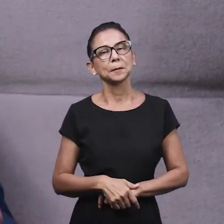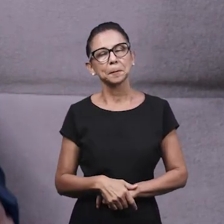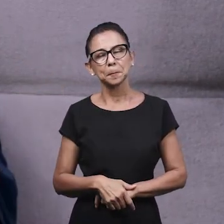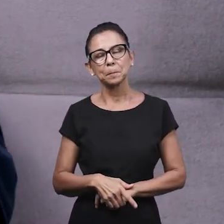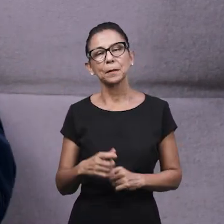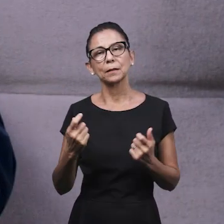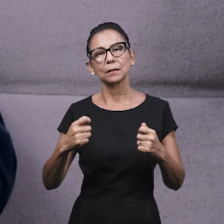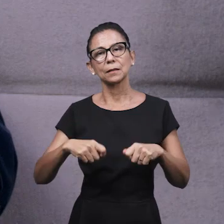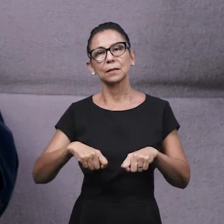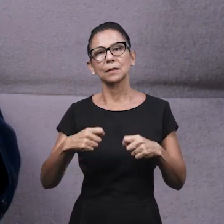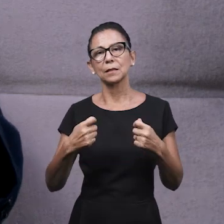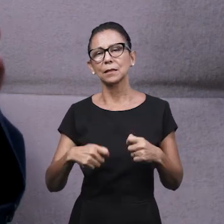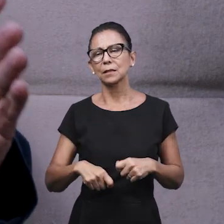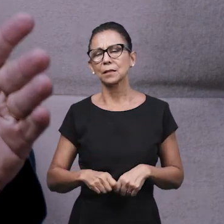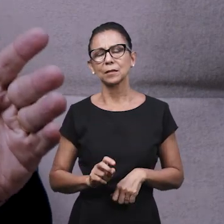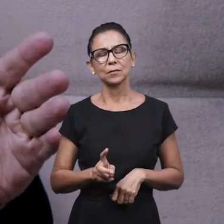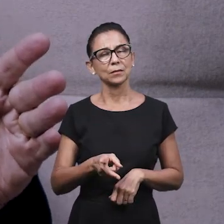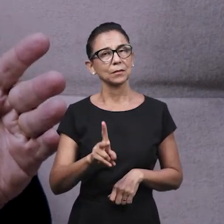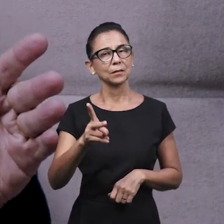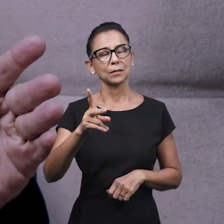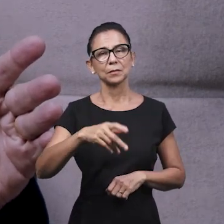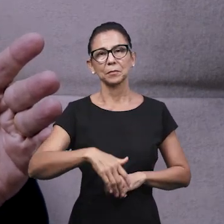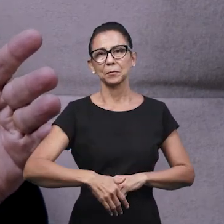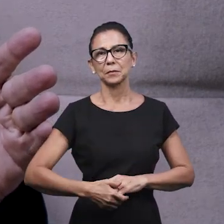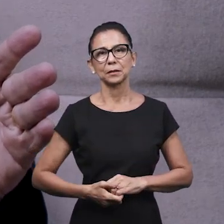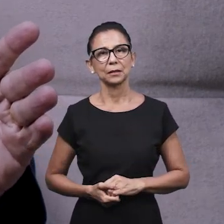Constamment, nous pouvons être mis à